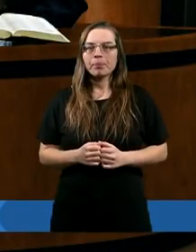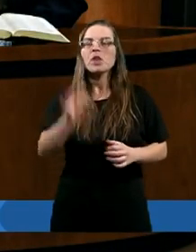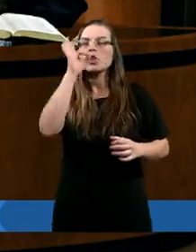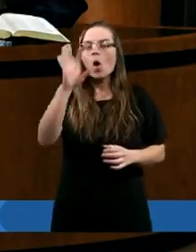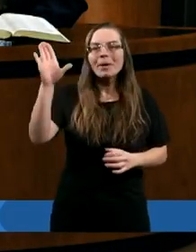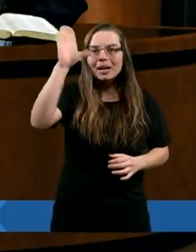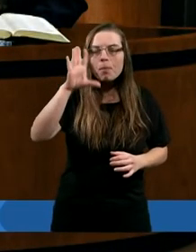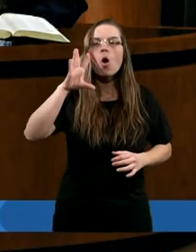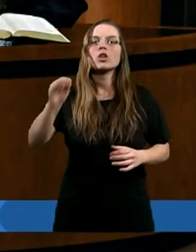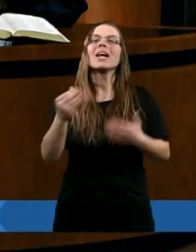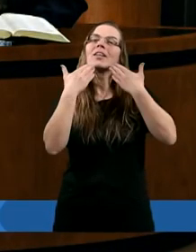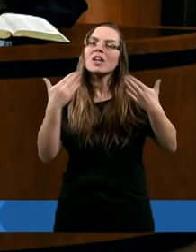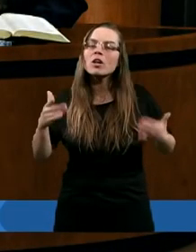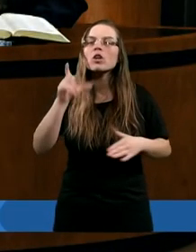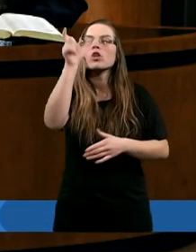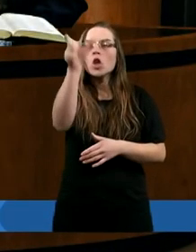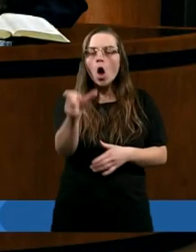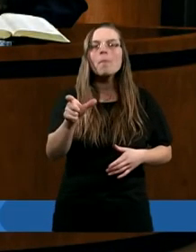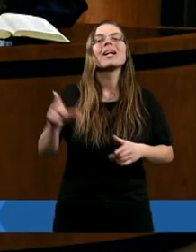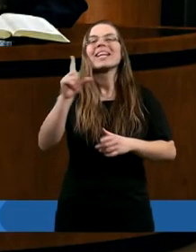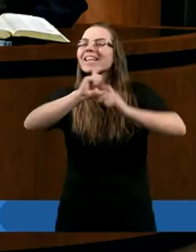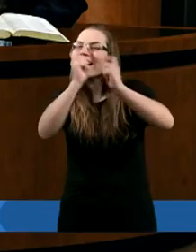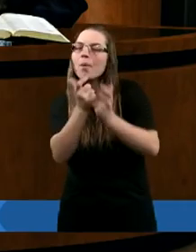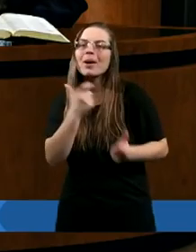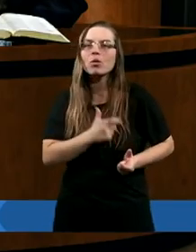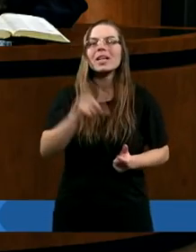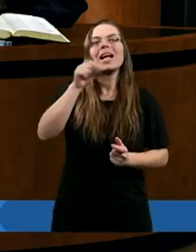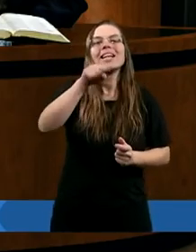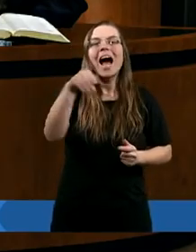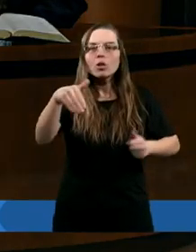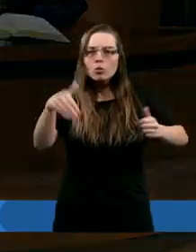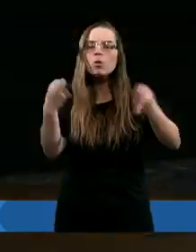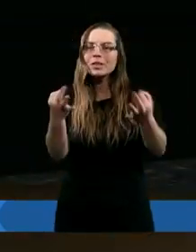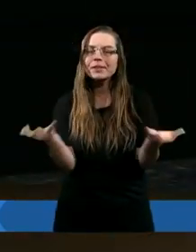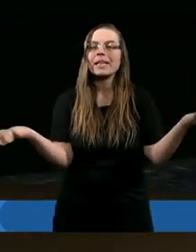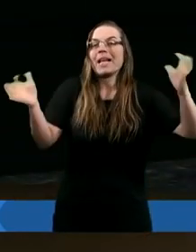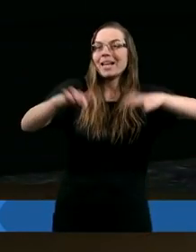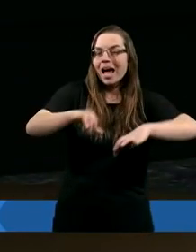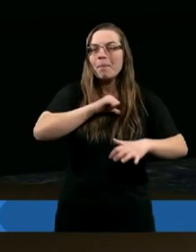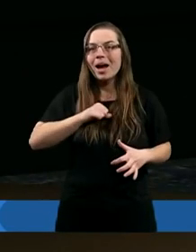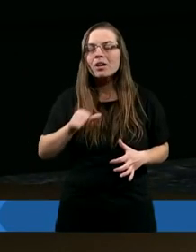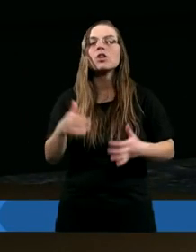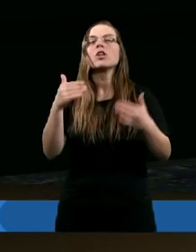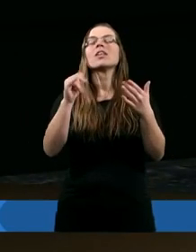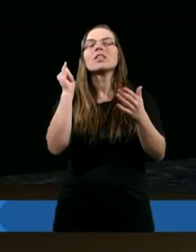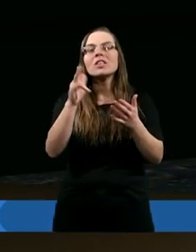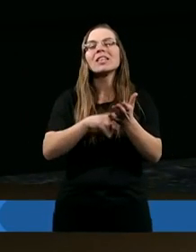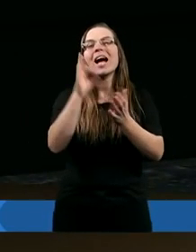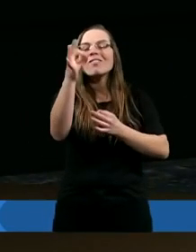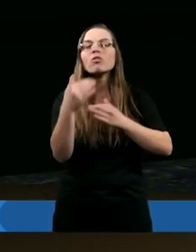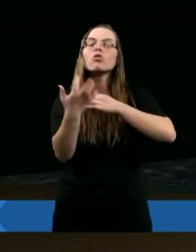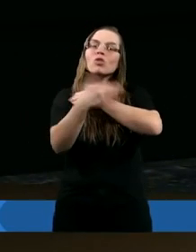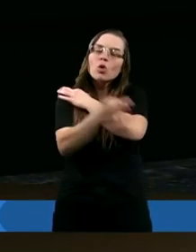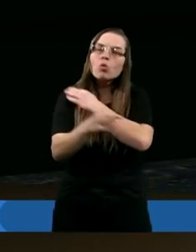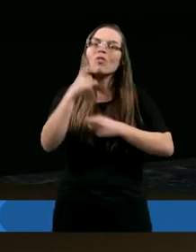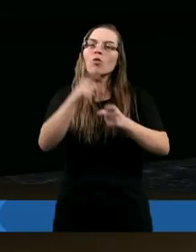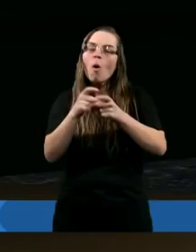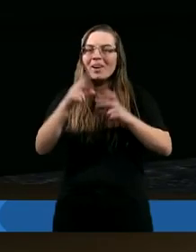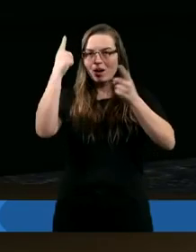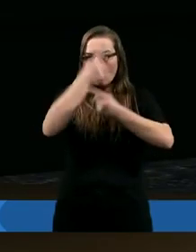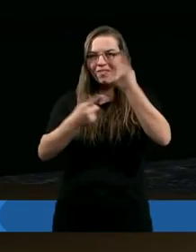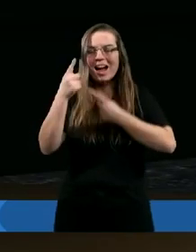Dobry Boże, dziękujemy Tobie z całego serca za to, że mogliśmy się tutaj zebrać na studiowaniu Twojego słowa.